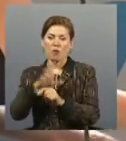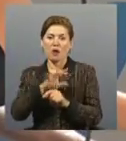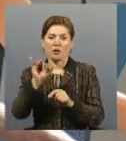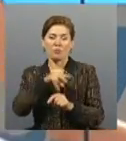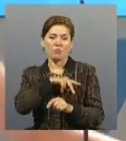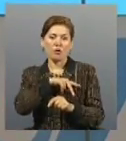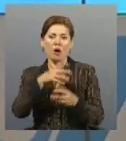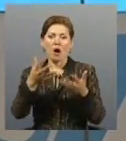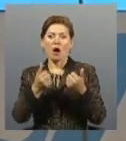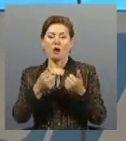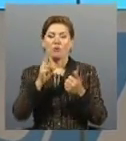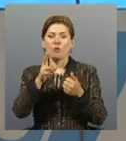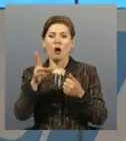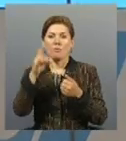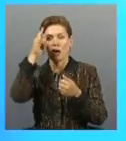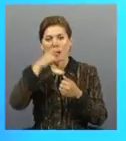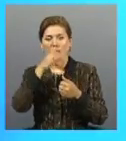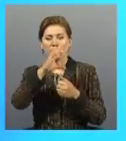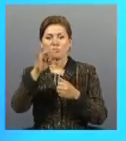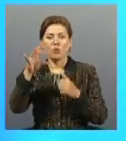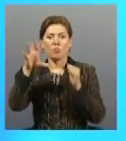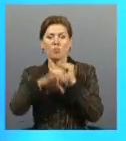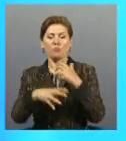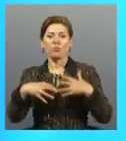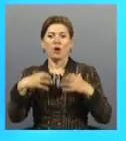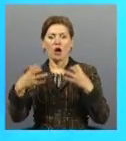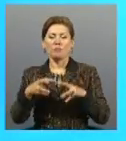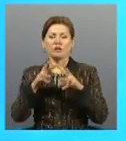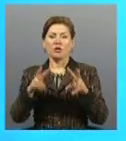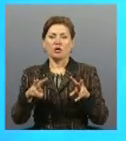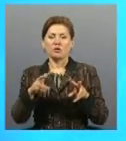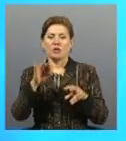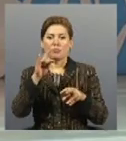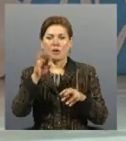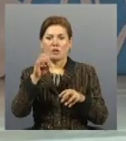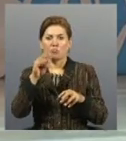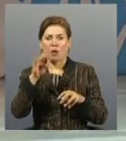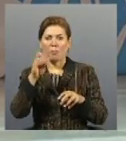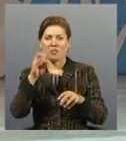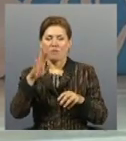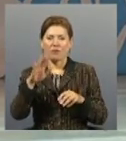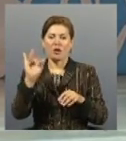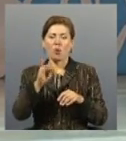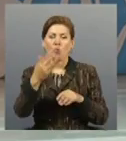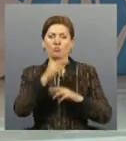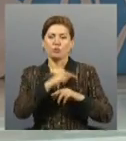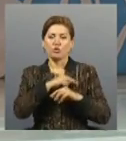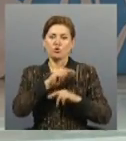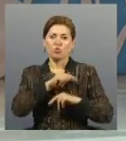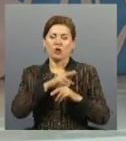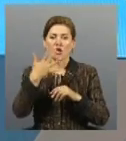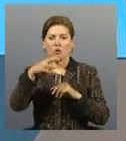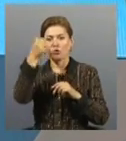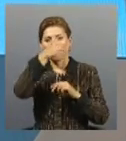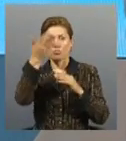Төсбелгіні таққандардың бірі Қазақ СССР-нің соңғы денсаулық сақтау министрі Талапқали Ешмұхамбетов. Ол еңбек жолын 50 жыл